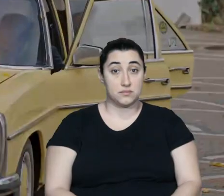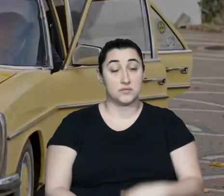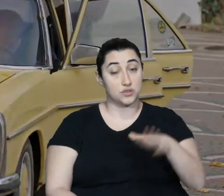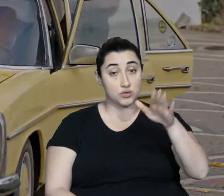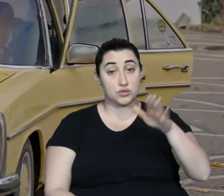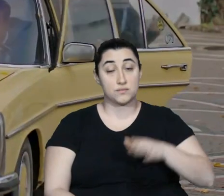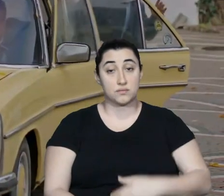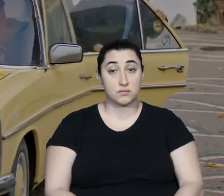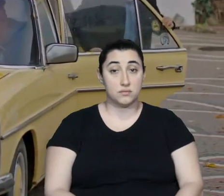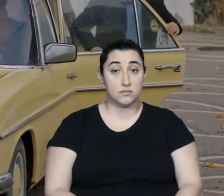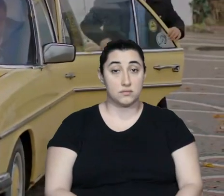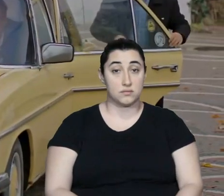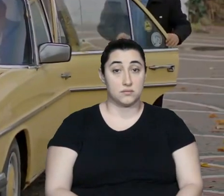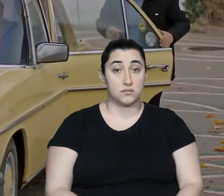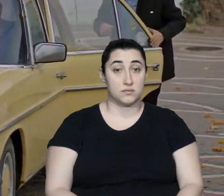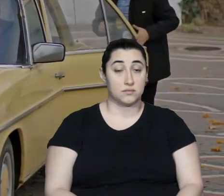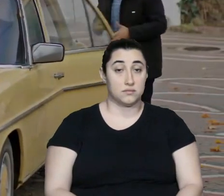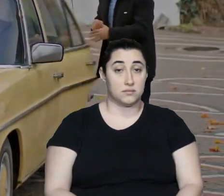Çıkın, çık.